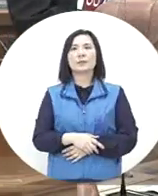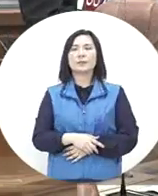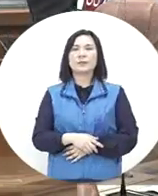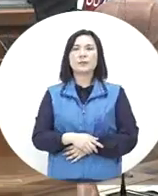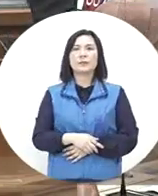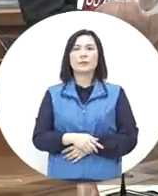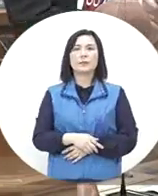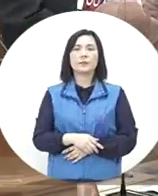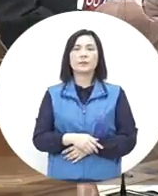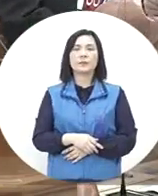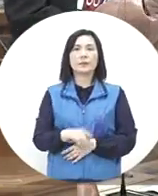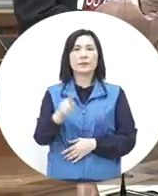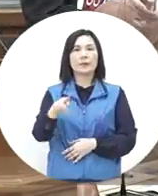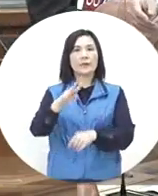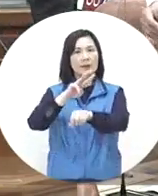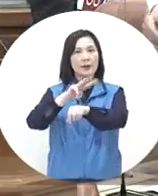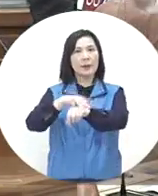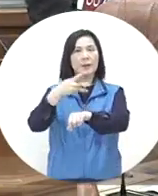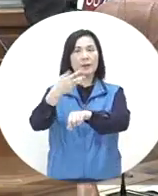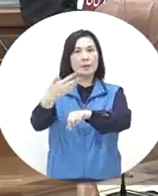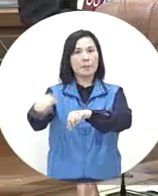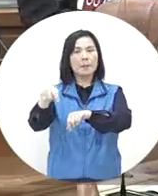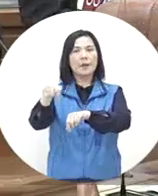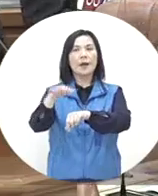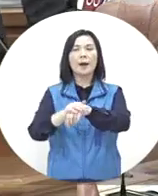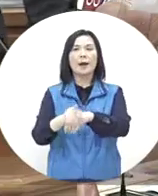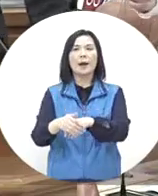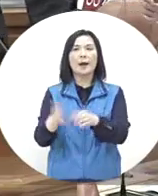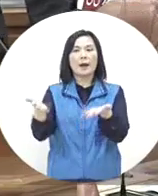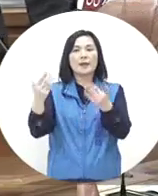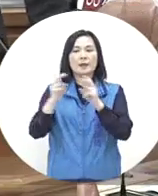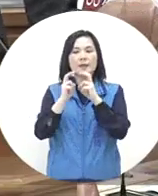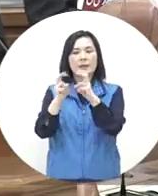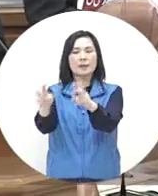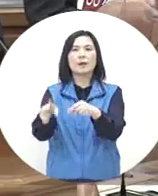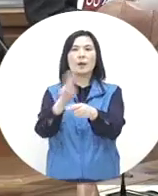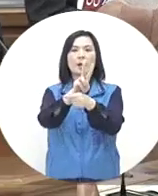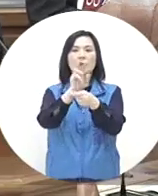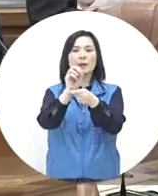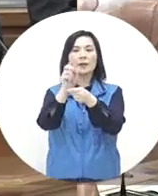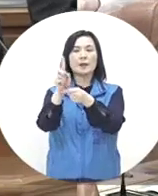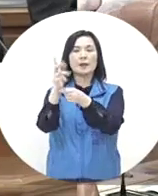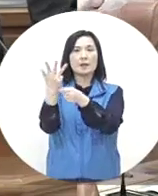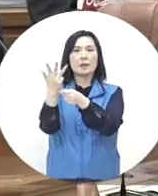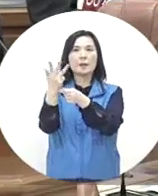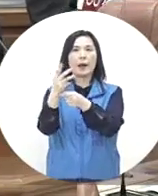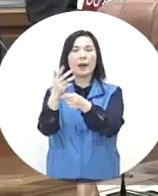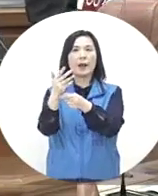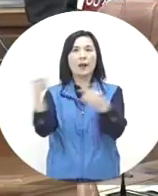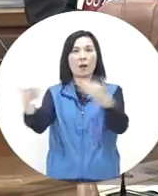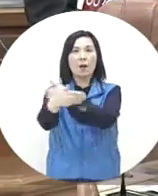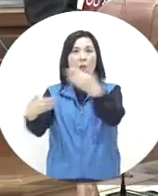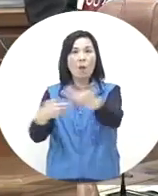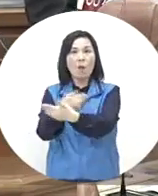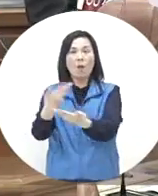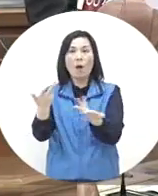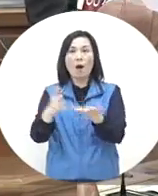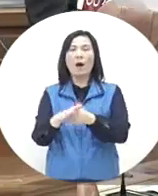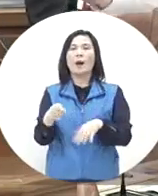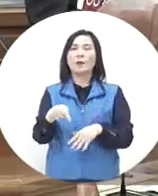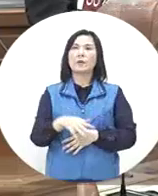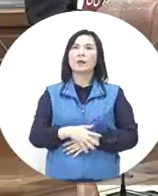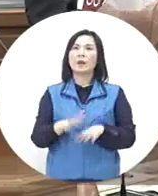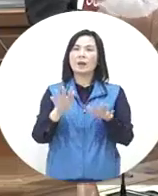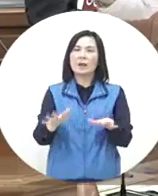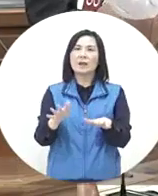咱像这个淡海轻轨齁，2018年就开始通车啊，伊离到即马咱家两处才在